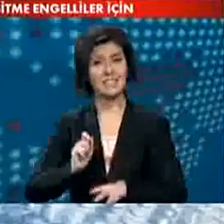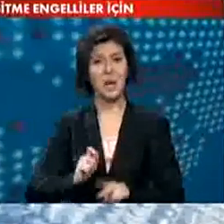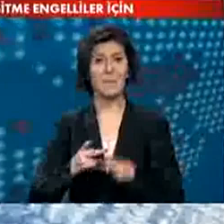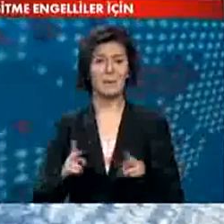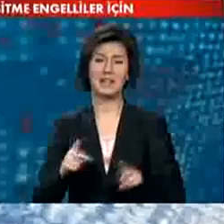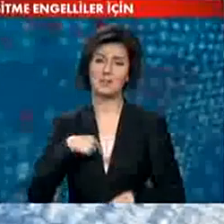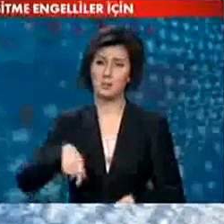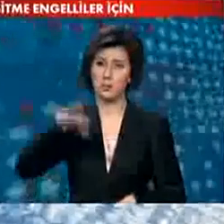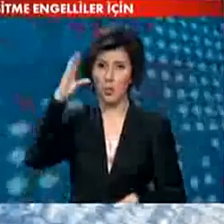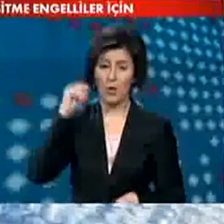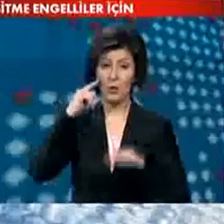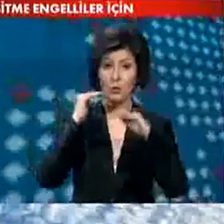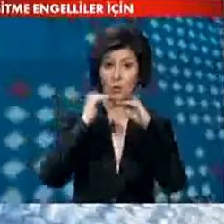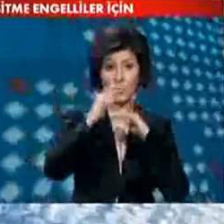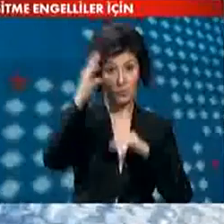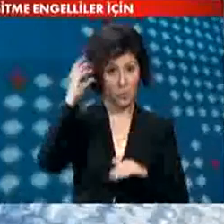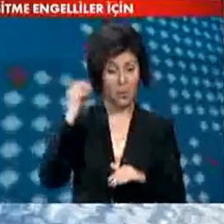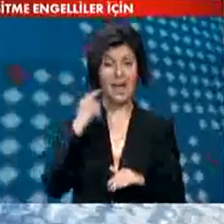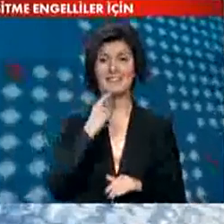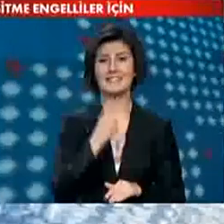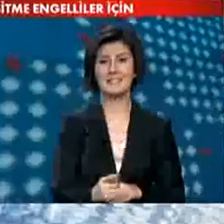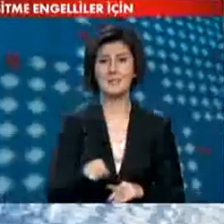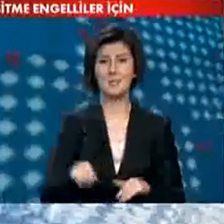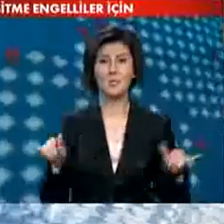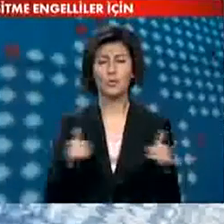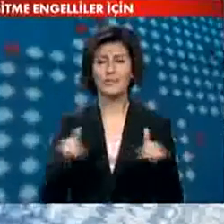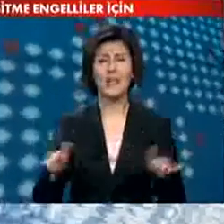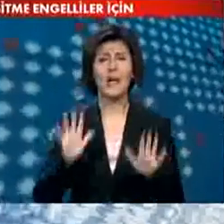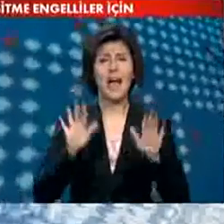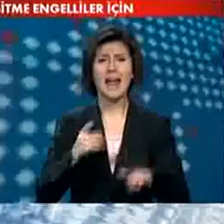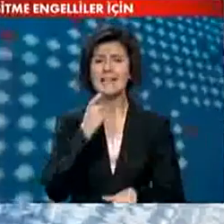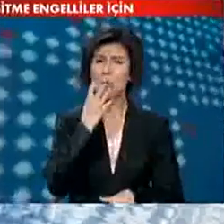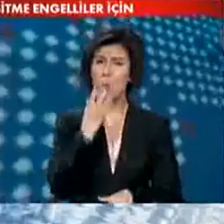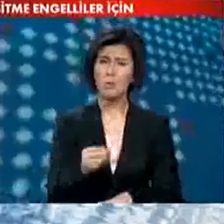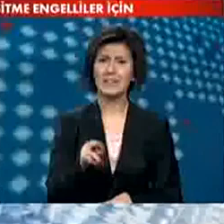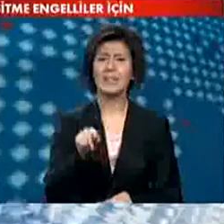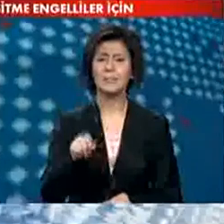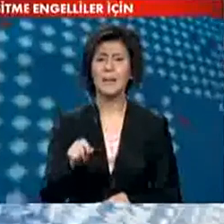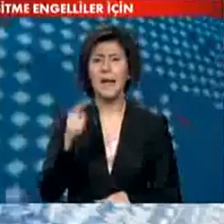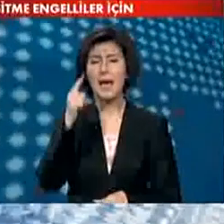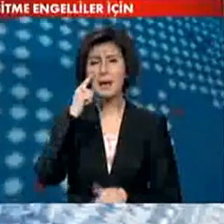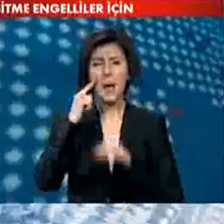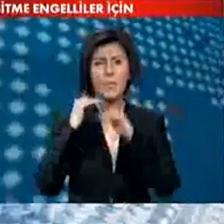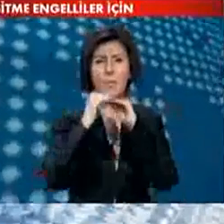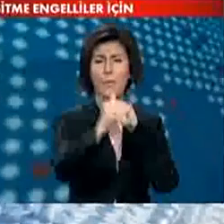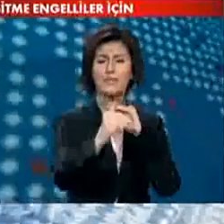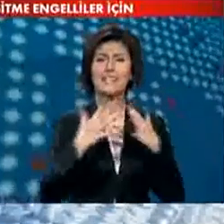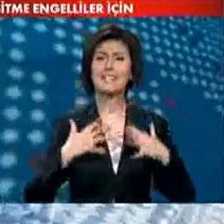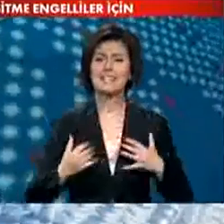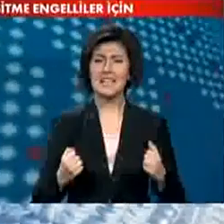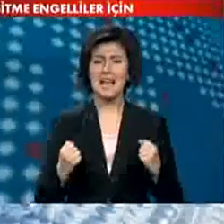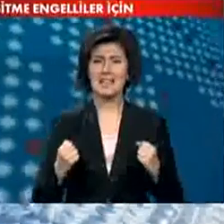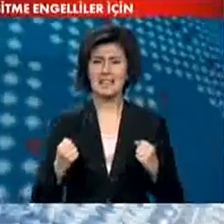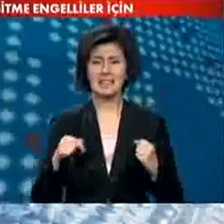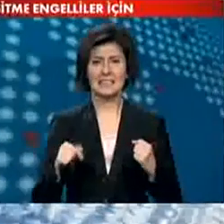öğrendim. Toplum da bunu öğrenebilir. Bu kutlamalar her yıl olduğu gibi kamuoyunda, sağlıklı insanlarda engellilerle